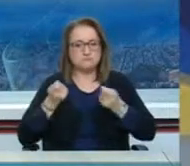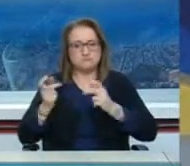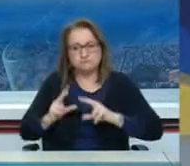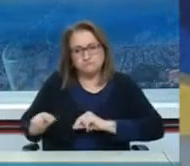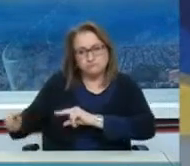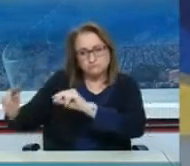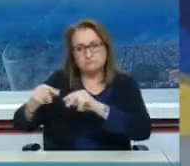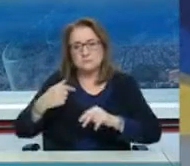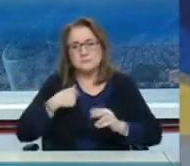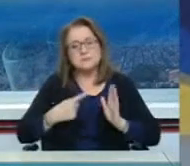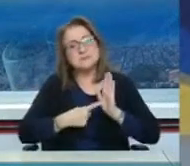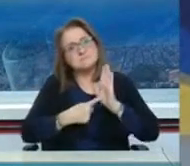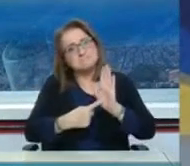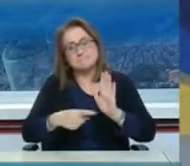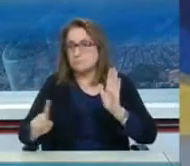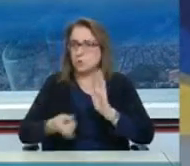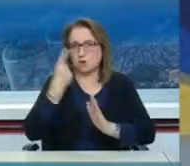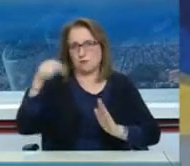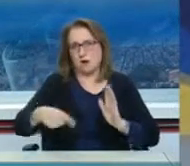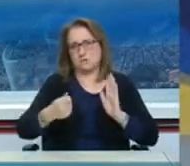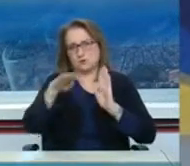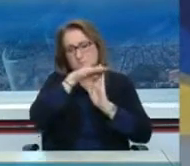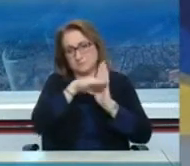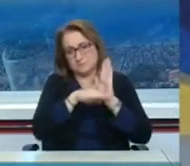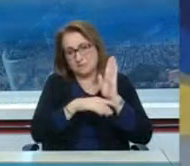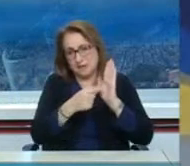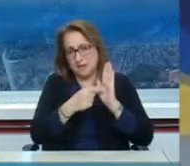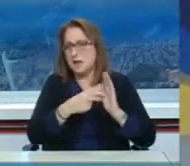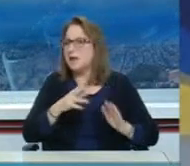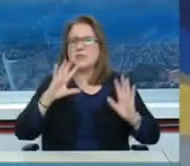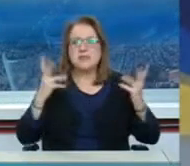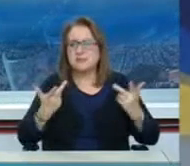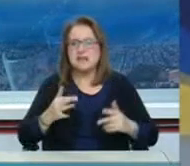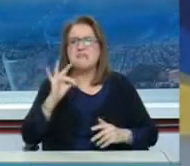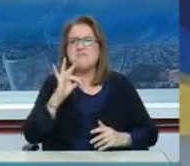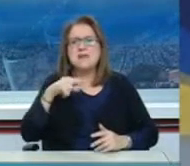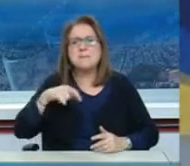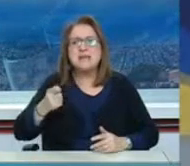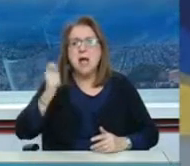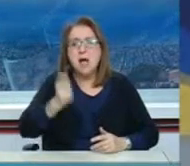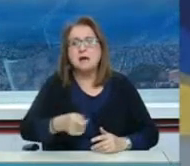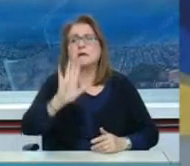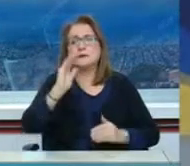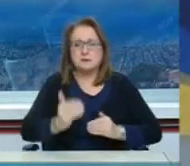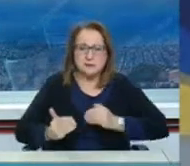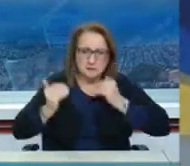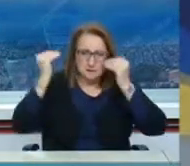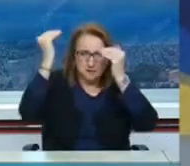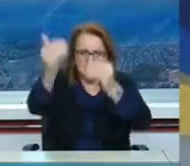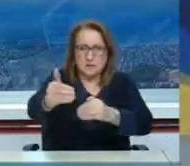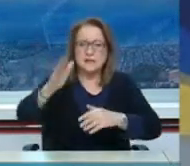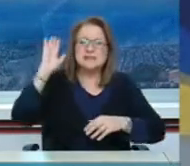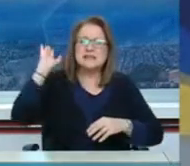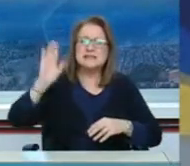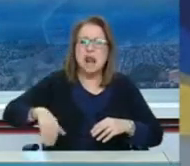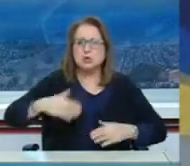παρουσιάζουμε την πρώτη δέσμη τέτοιων μέτρων. Μέτρα όπως είναι η αναστολή πληρωμής ΦΠΑ, πληρωτέου τέλος Μαρτίου για